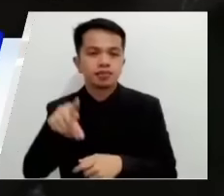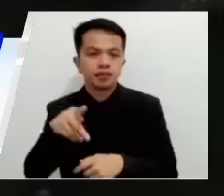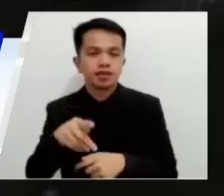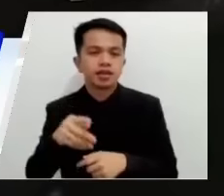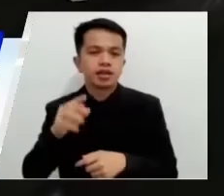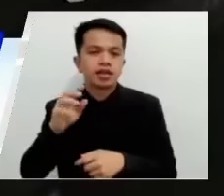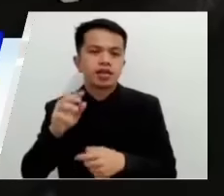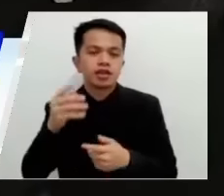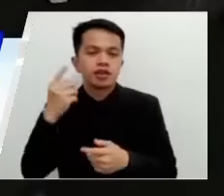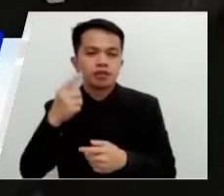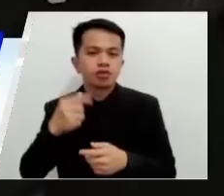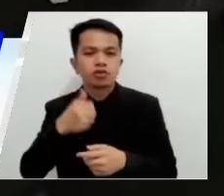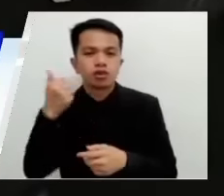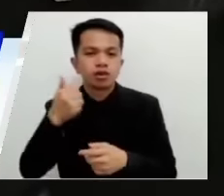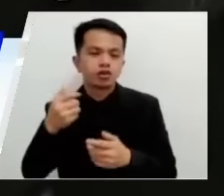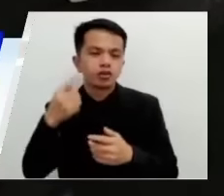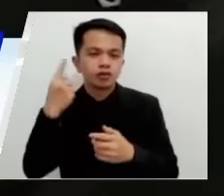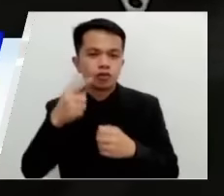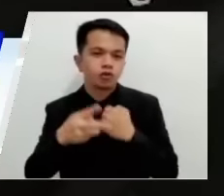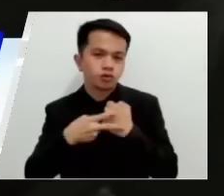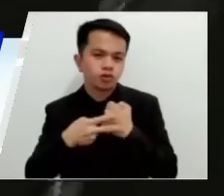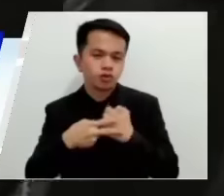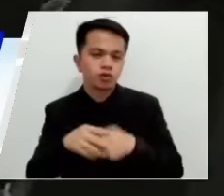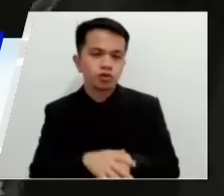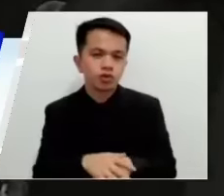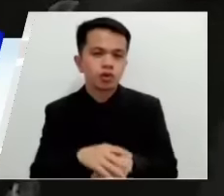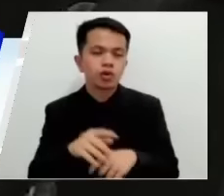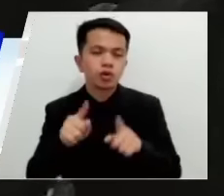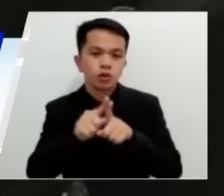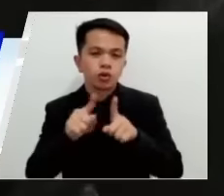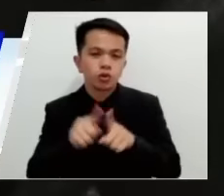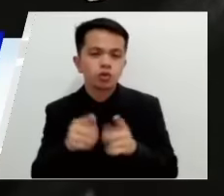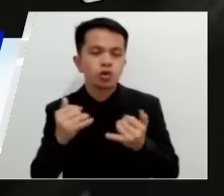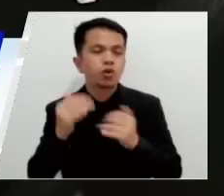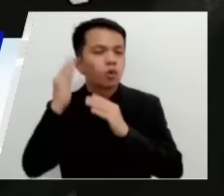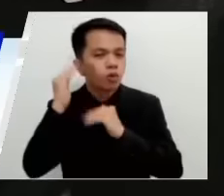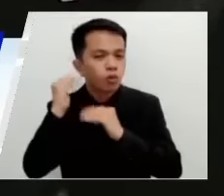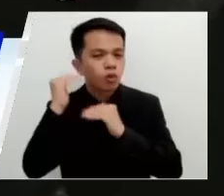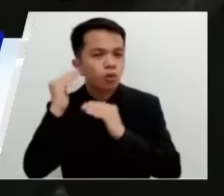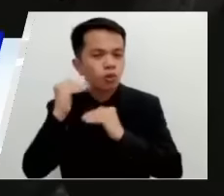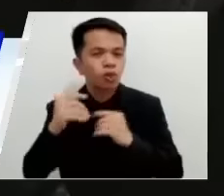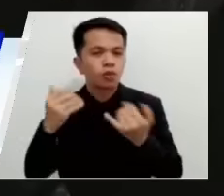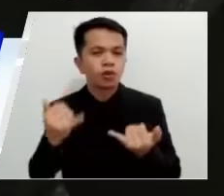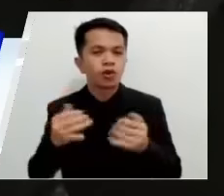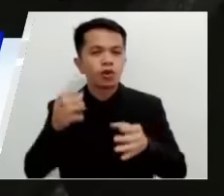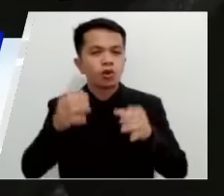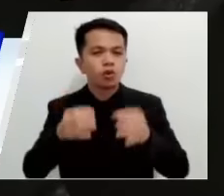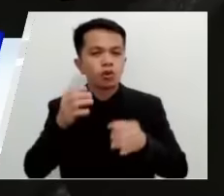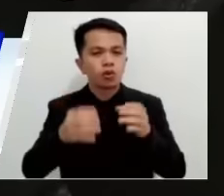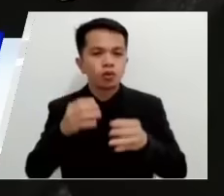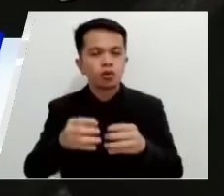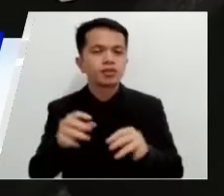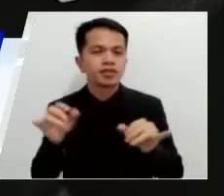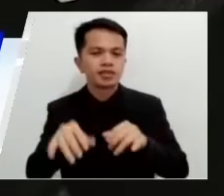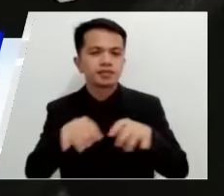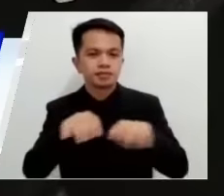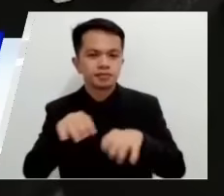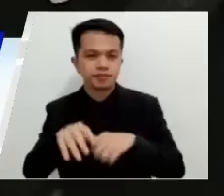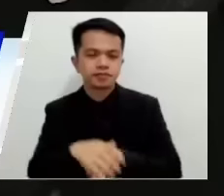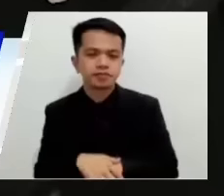grounds security reasons, and we are hoping that the court would grant the same. No, or at the very least